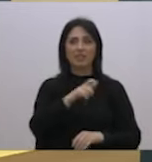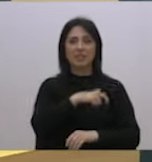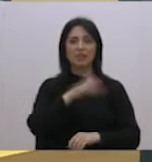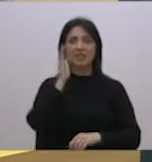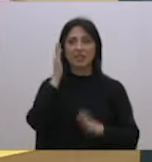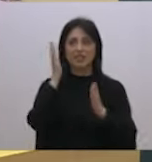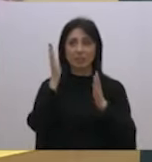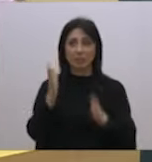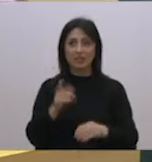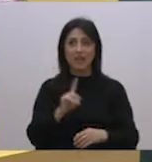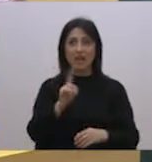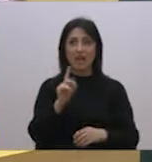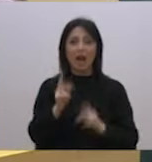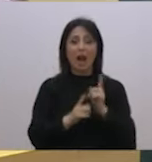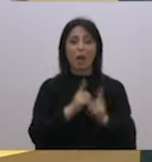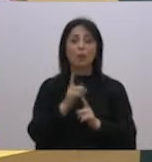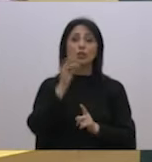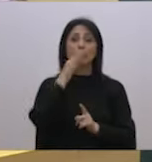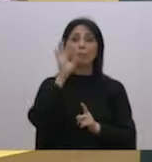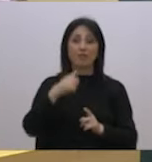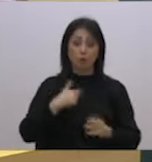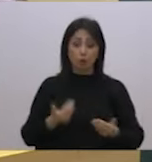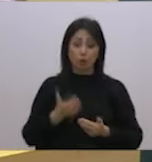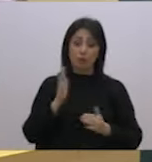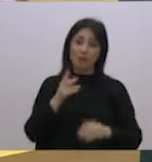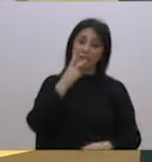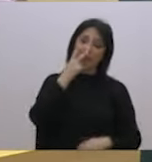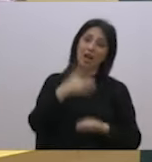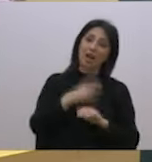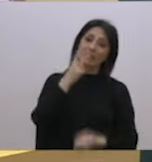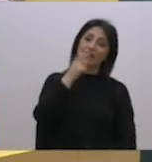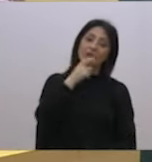iknebit, da raga mustordeba, mere me tu tsotskhali ugeni garedan,